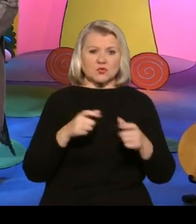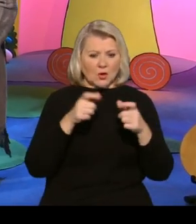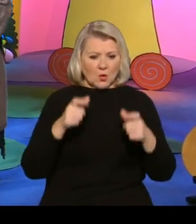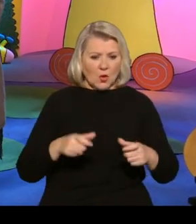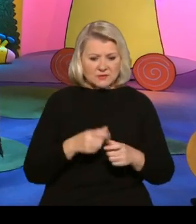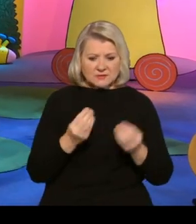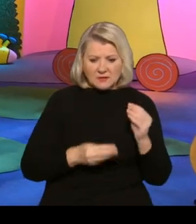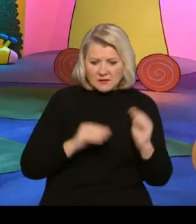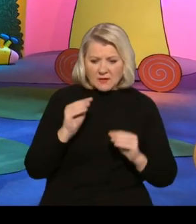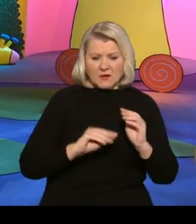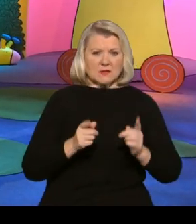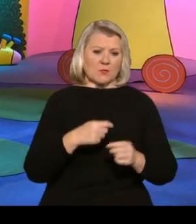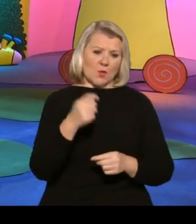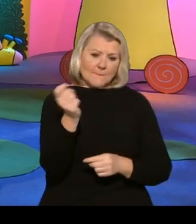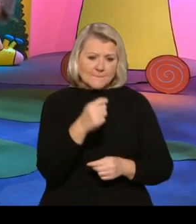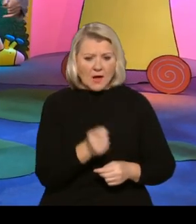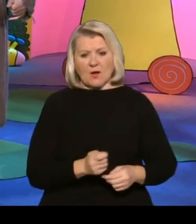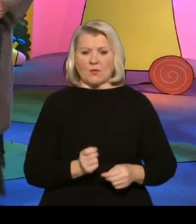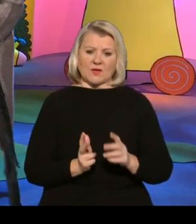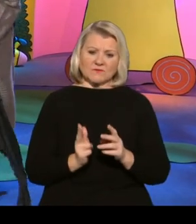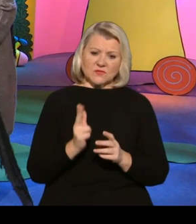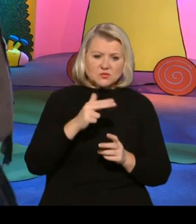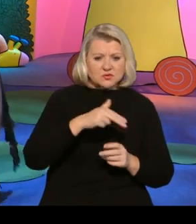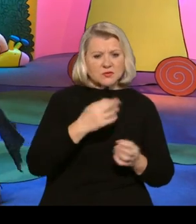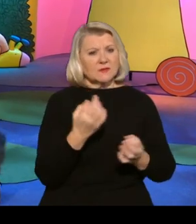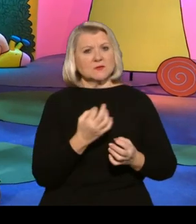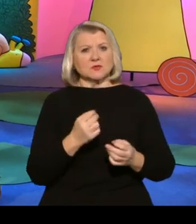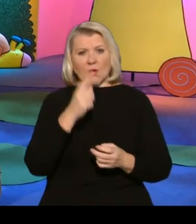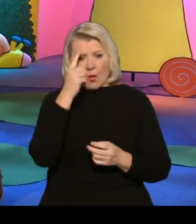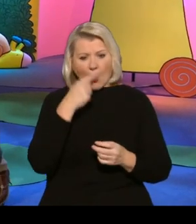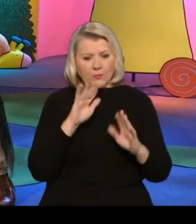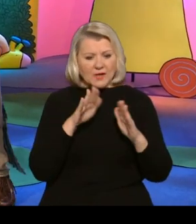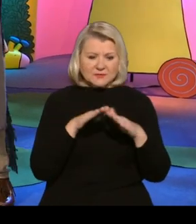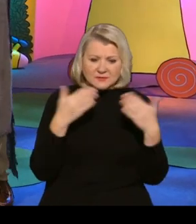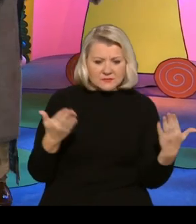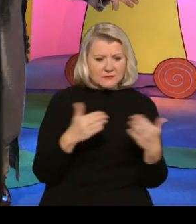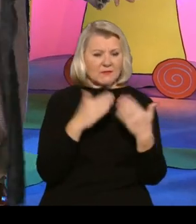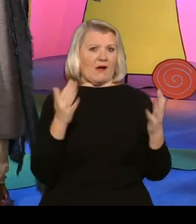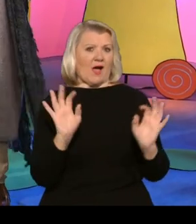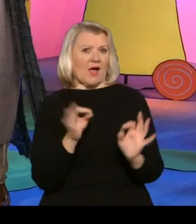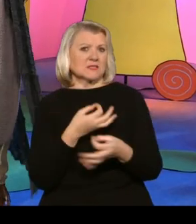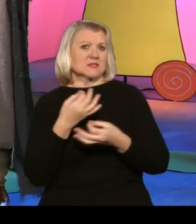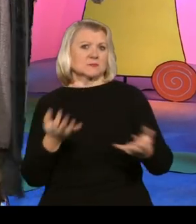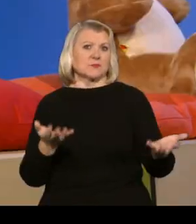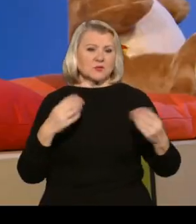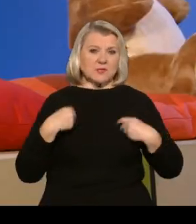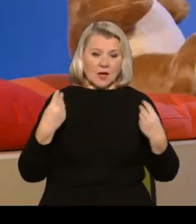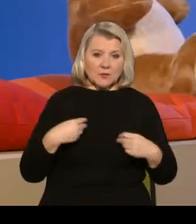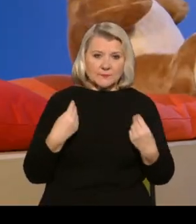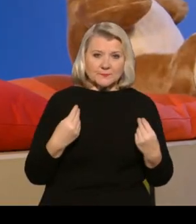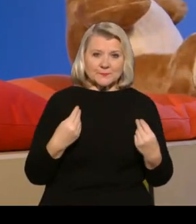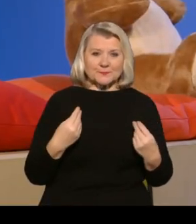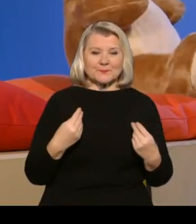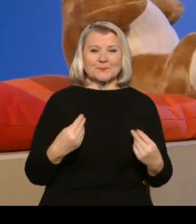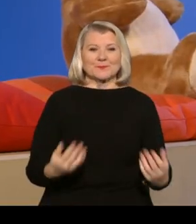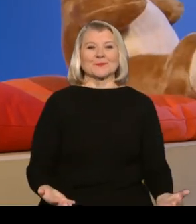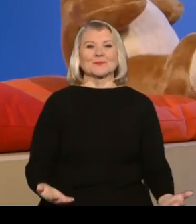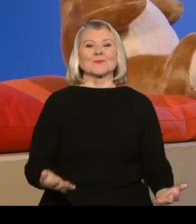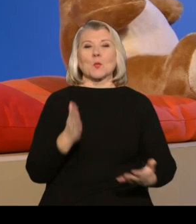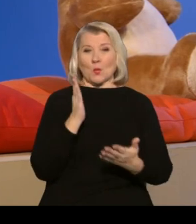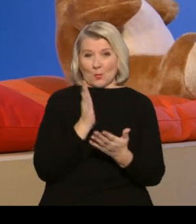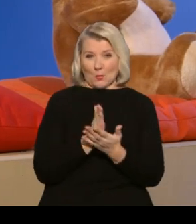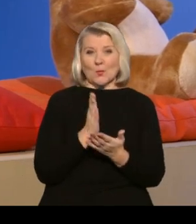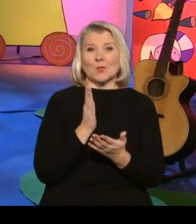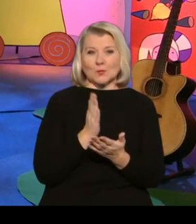kostkami, kreslit si, vystřihovat, prohlížet si obrázkové knížky. No? Já už tě